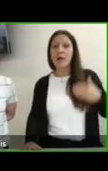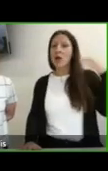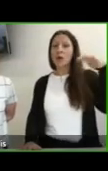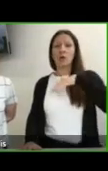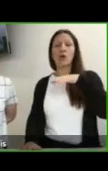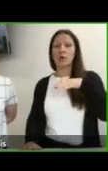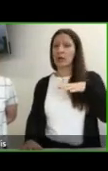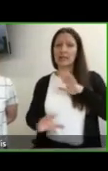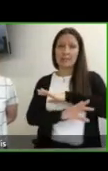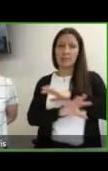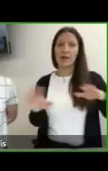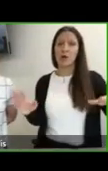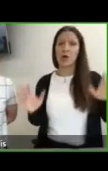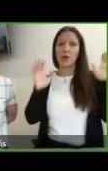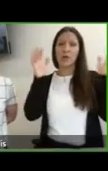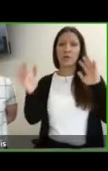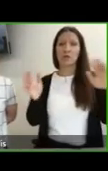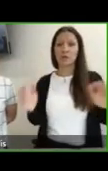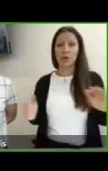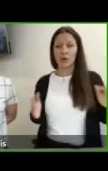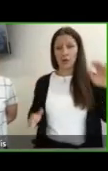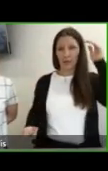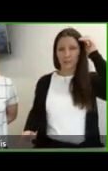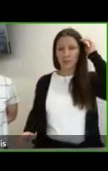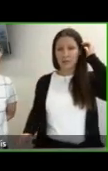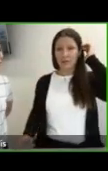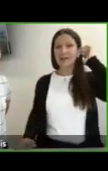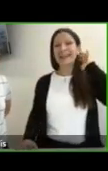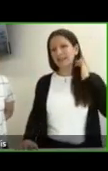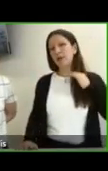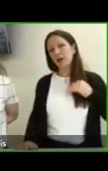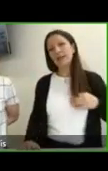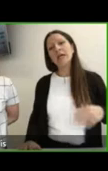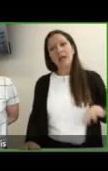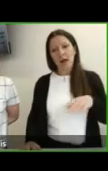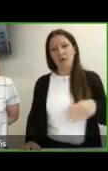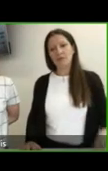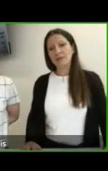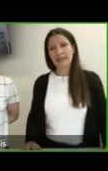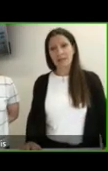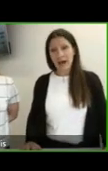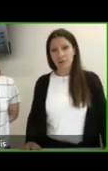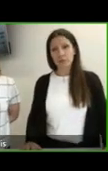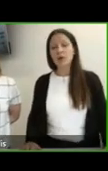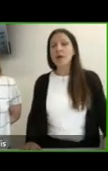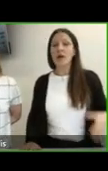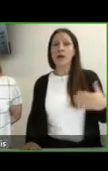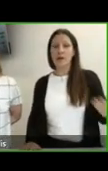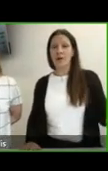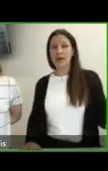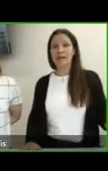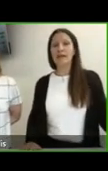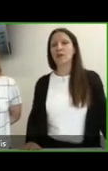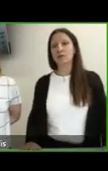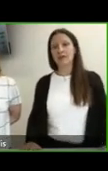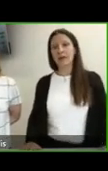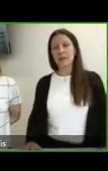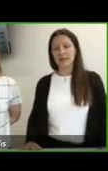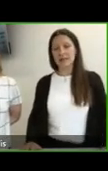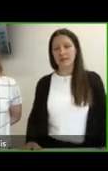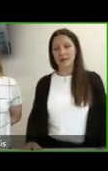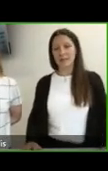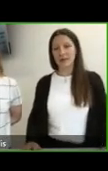monurl.ca/cliquer. Donc là, on a classé ça par colonne en fonction de différentes catégories. Alors, c'est libre à vous d'aller les